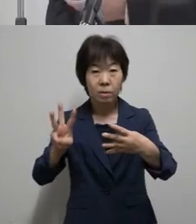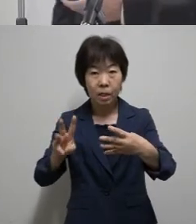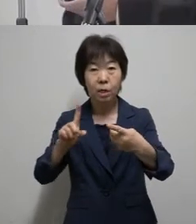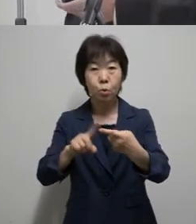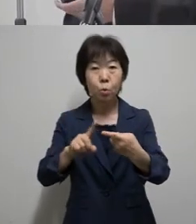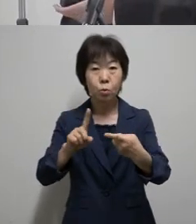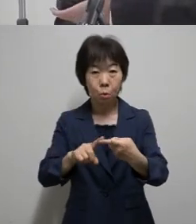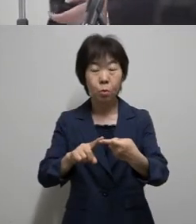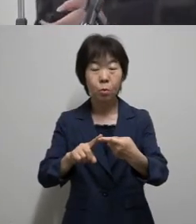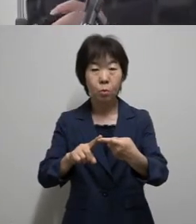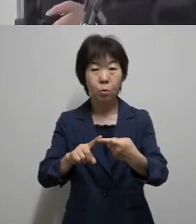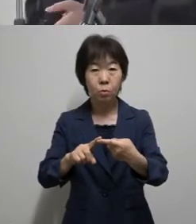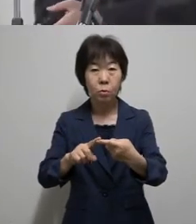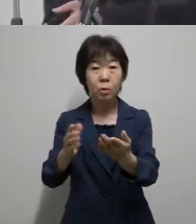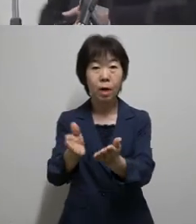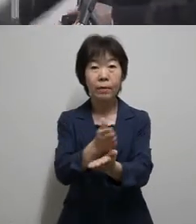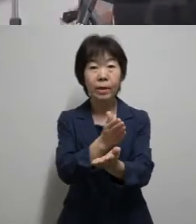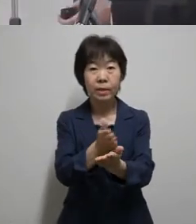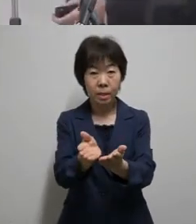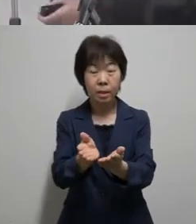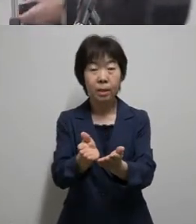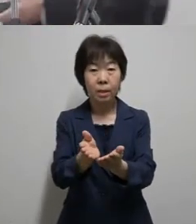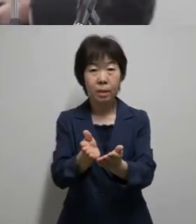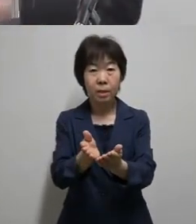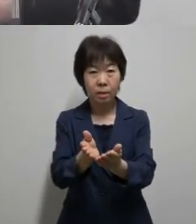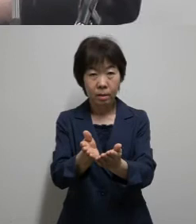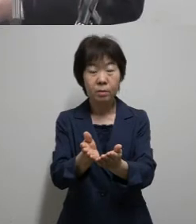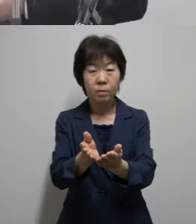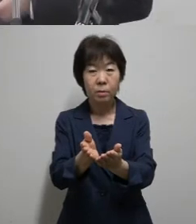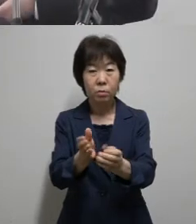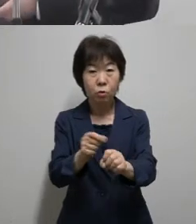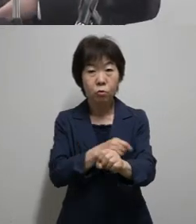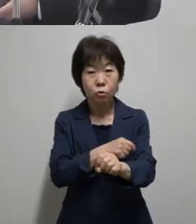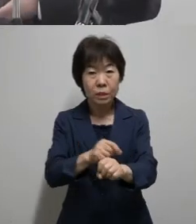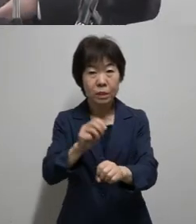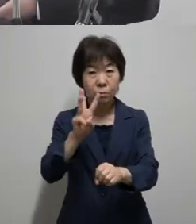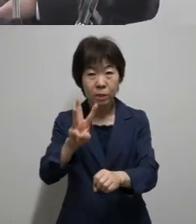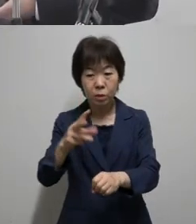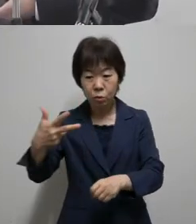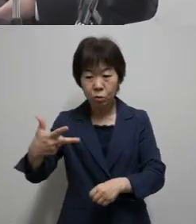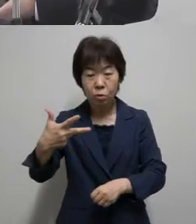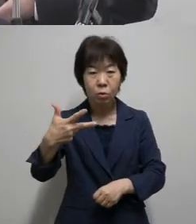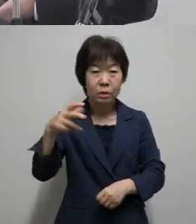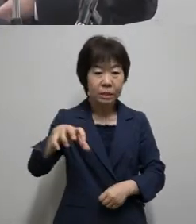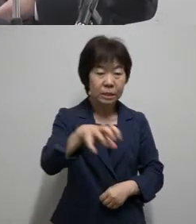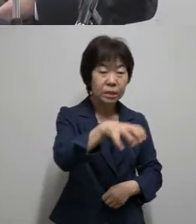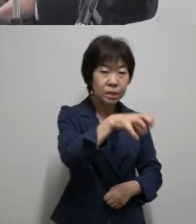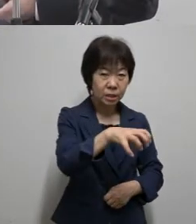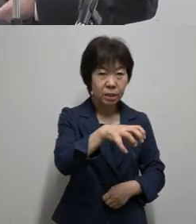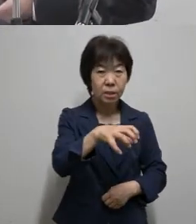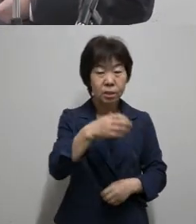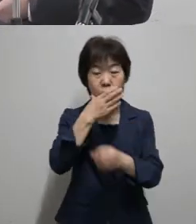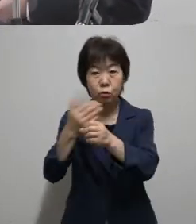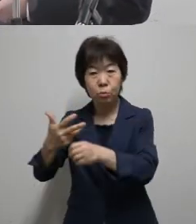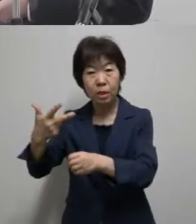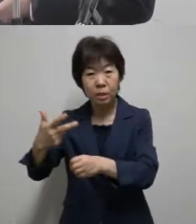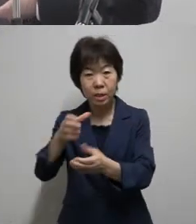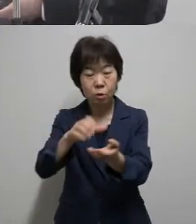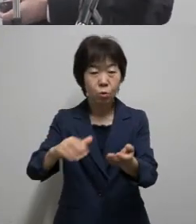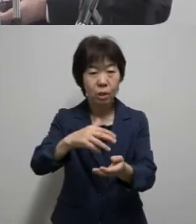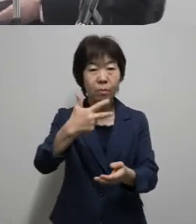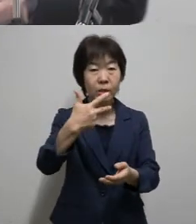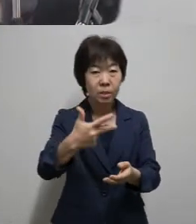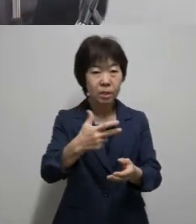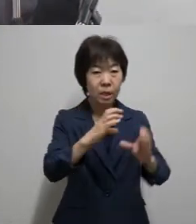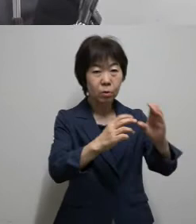判断の下で特に3つの市中核市福島市郡山市いわき市に対